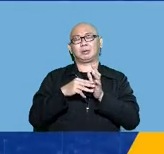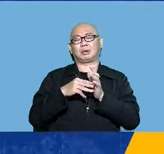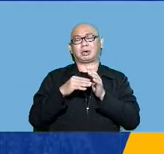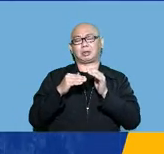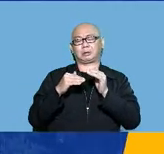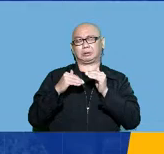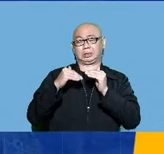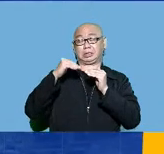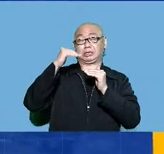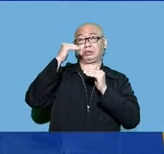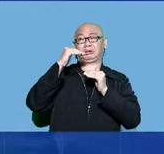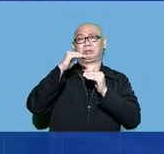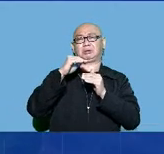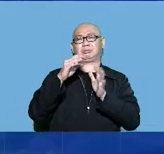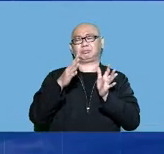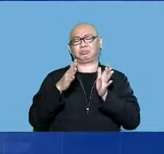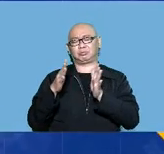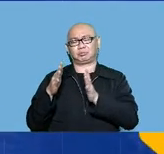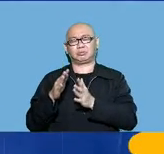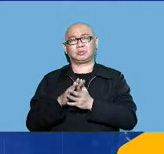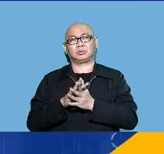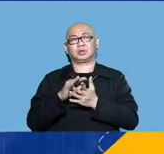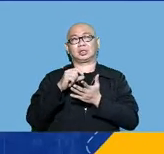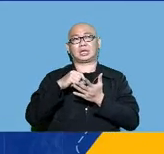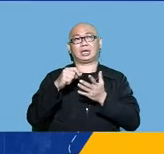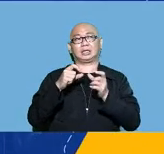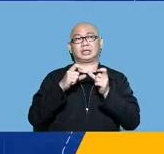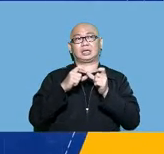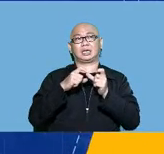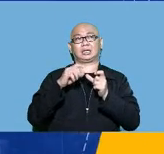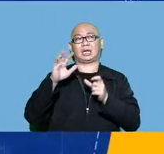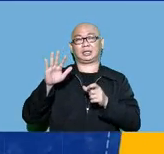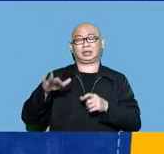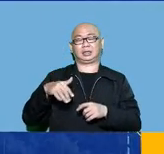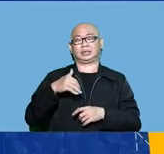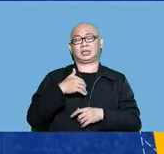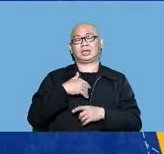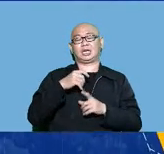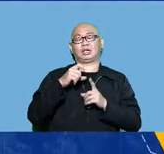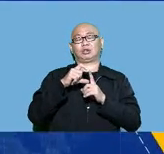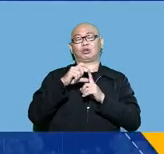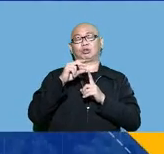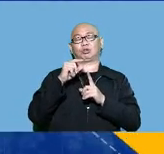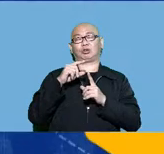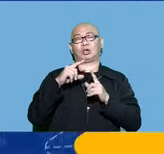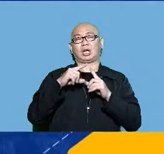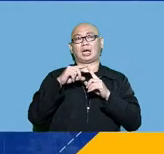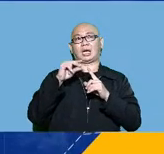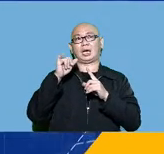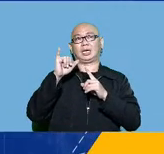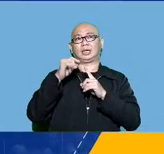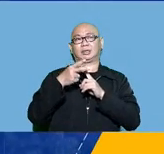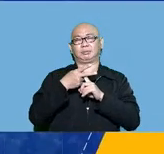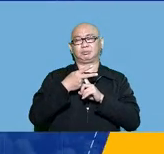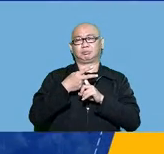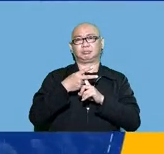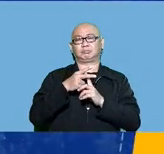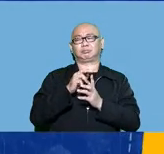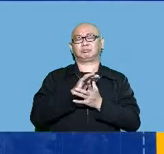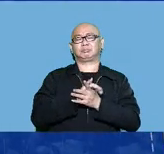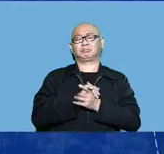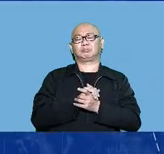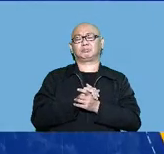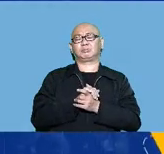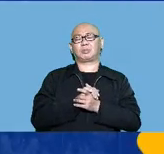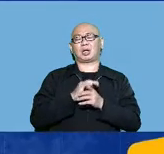itu. Kemudian Sekretaris Senat ini adik saya Dr. Arif Purnomo SPD SSMP, ini